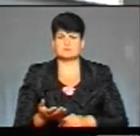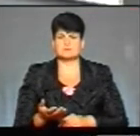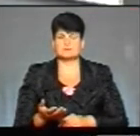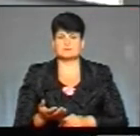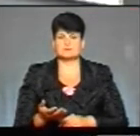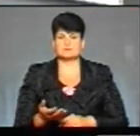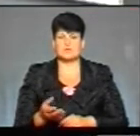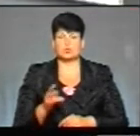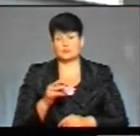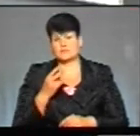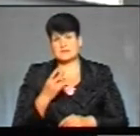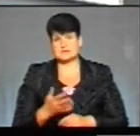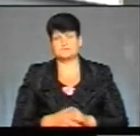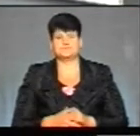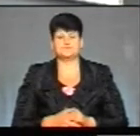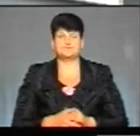Ну, дивіться, ми